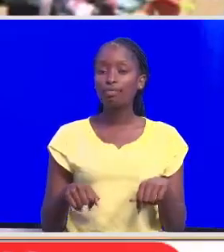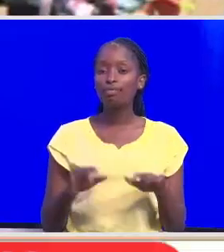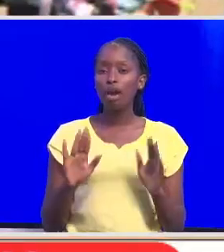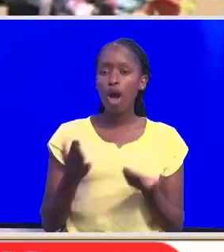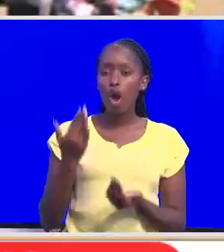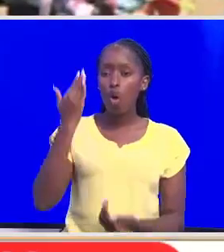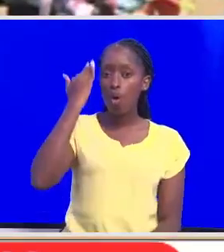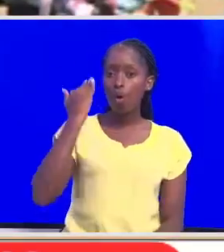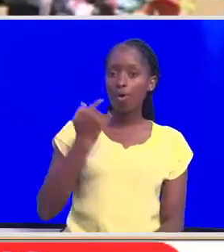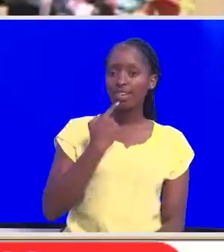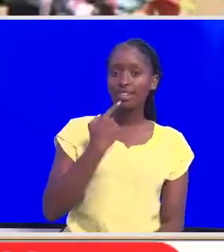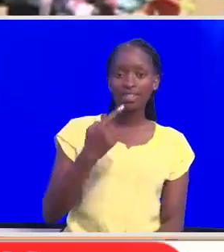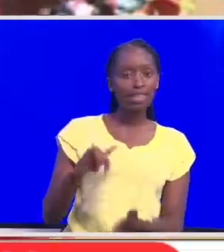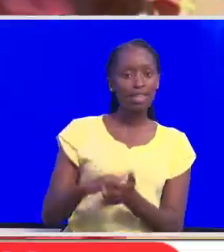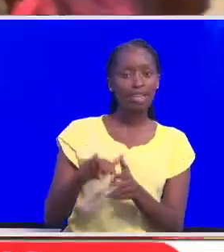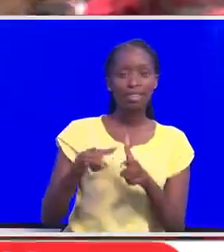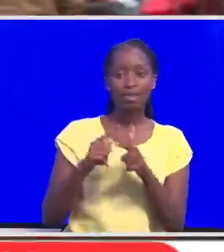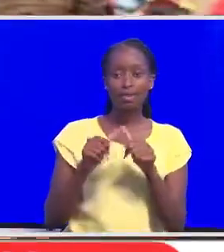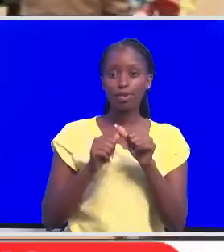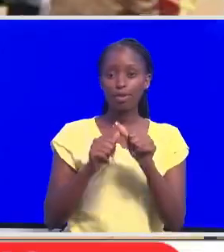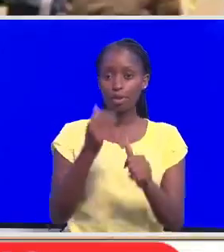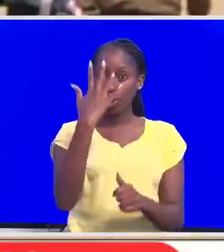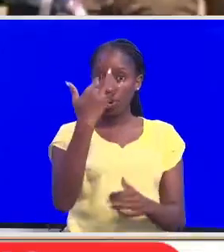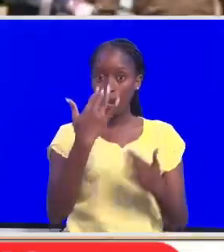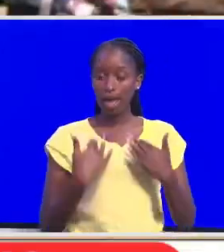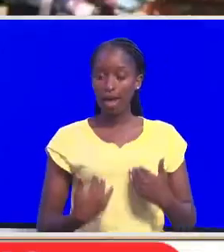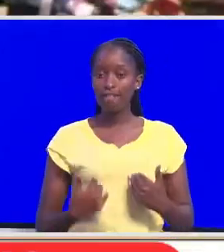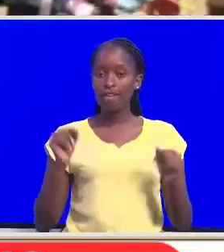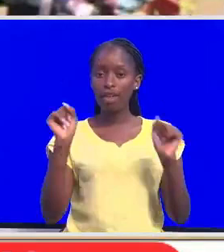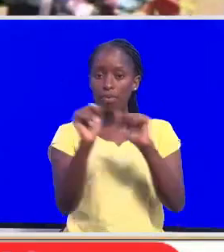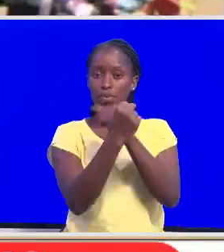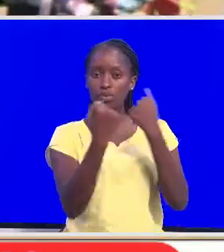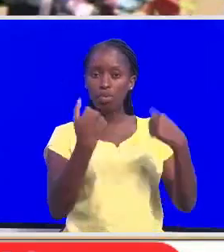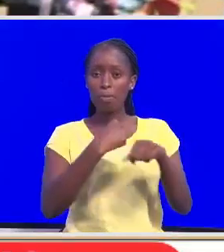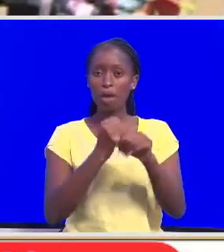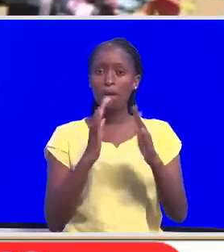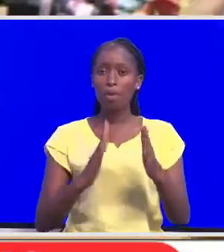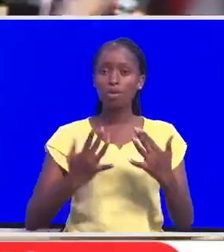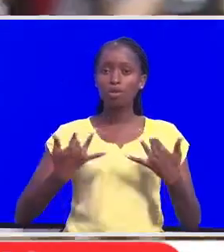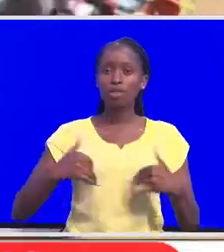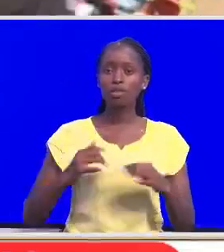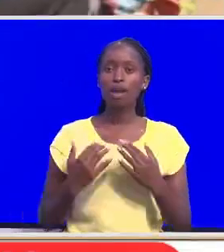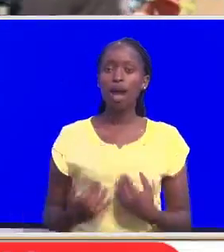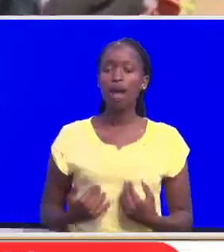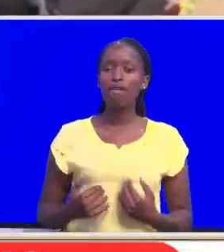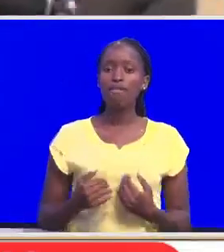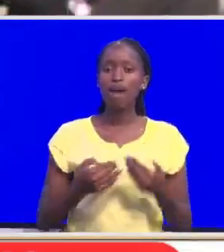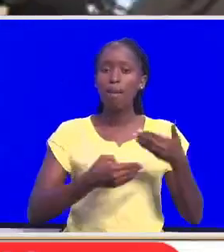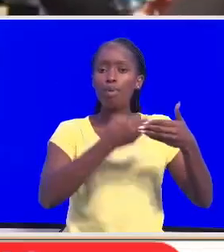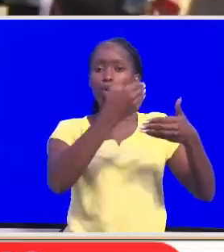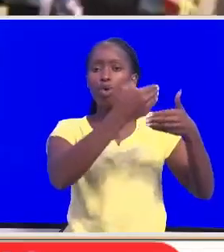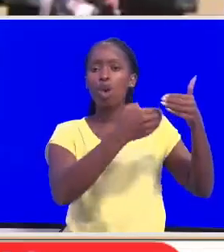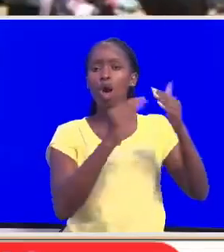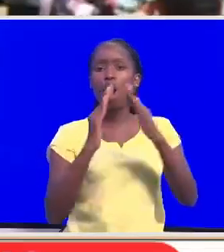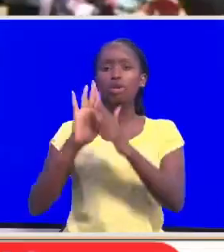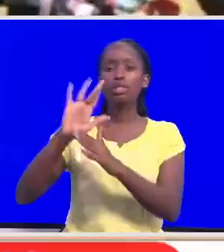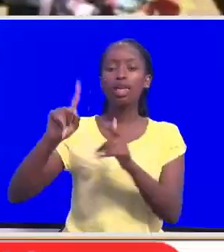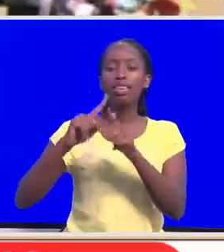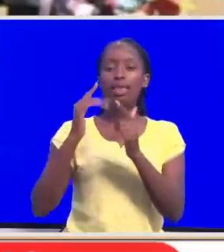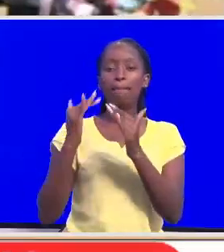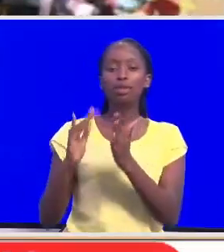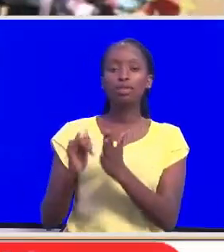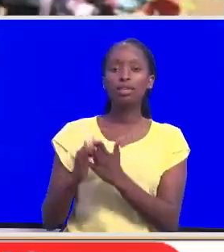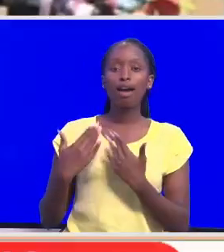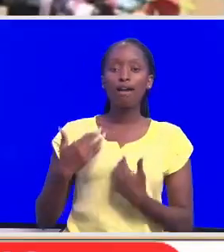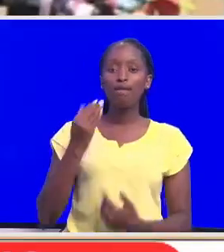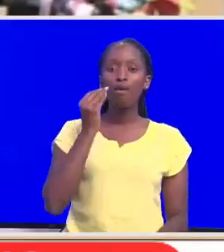koti imesema. Kwa sababu huwezi kulazimisha mtu umjegee nyumba na huyo mtu akona kwake na huyo mtu